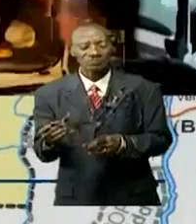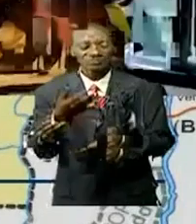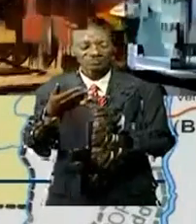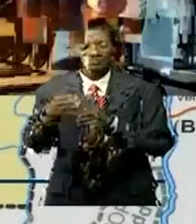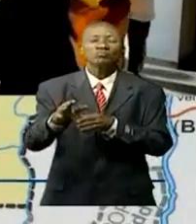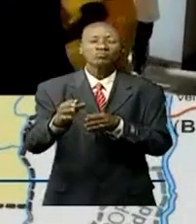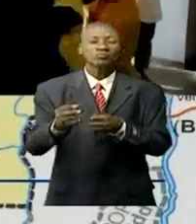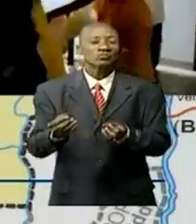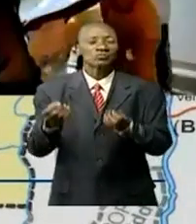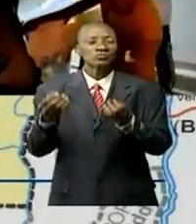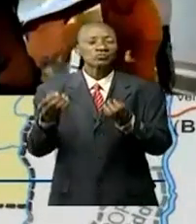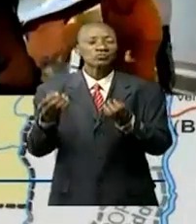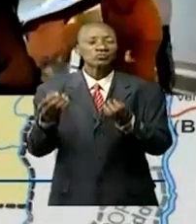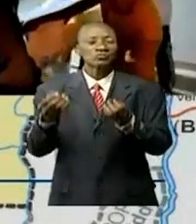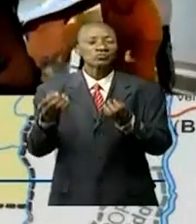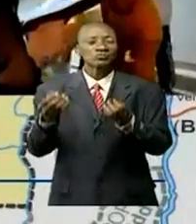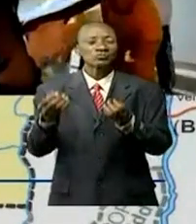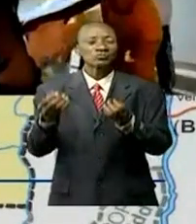Précisément, il y a eu une rectification.